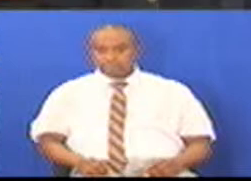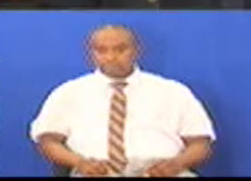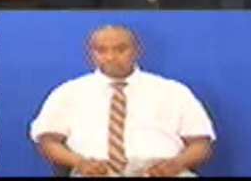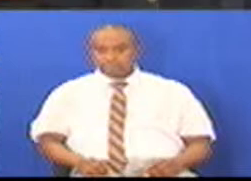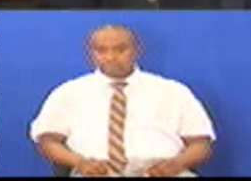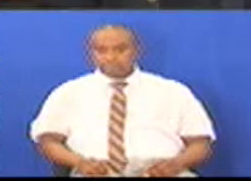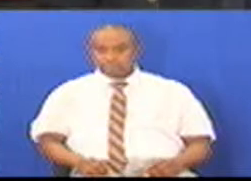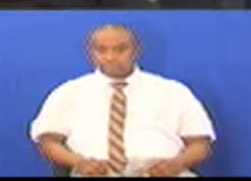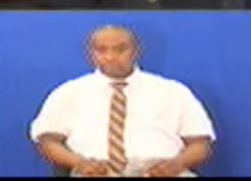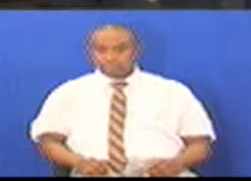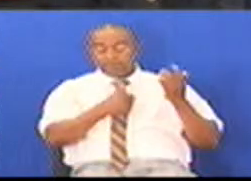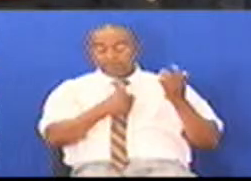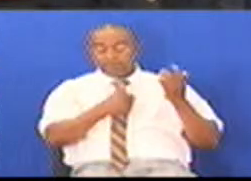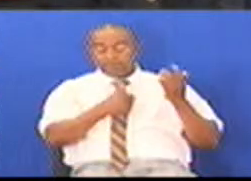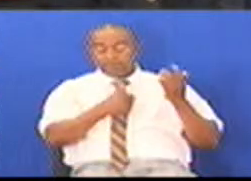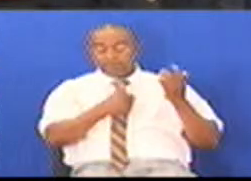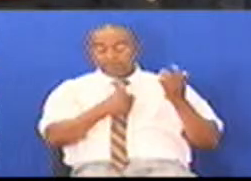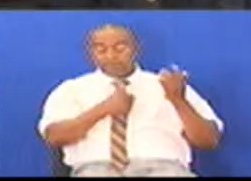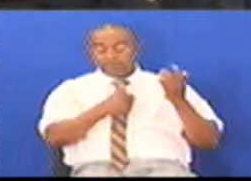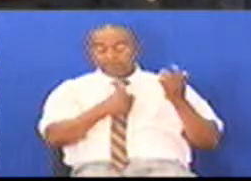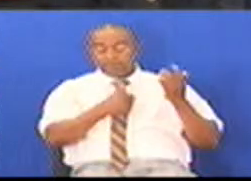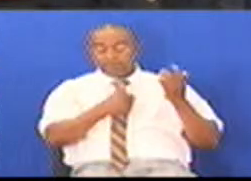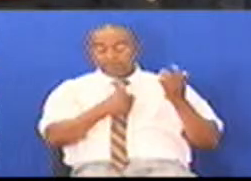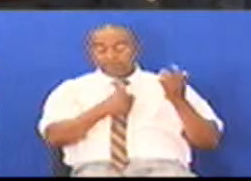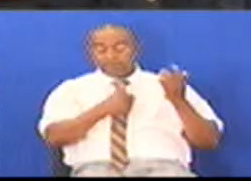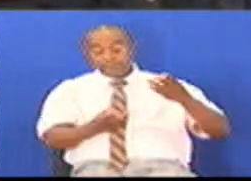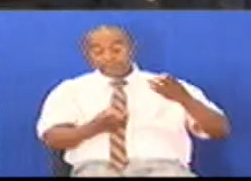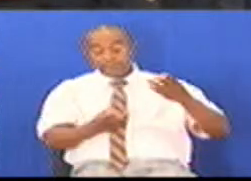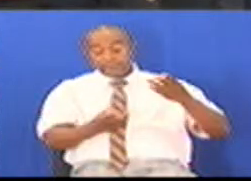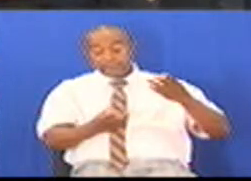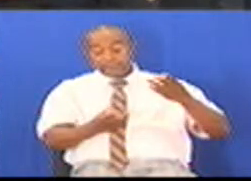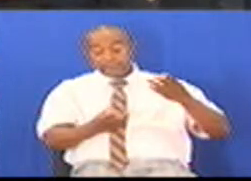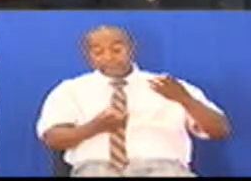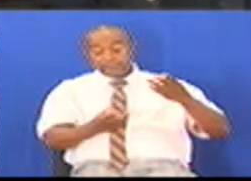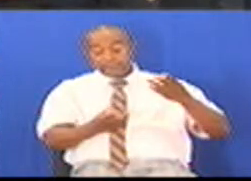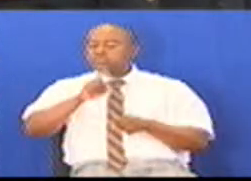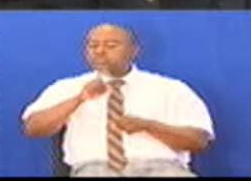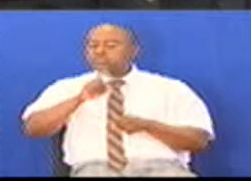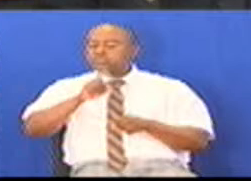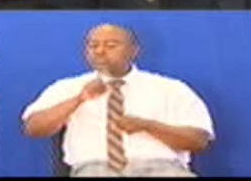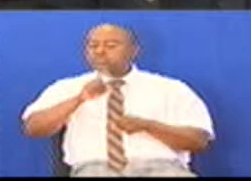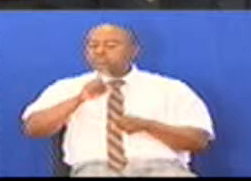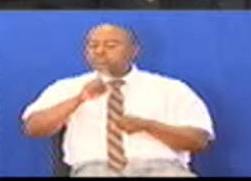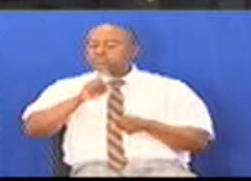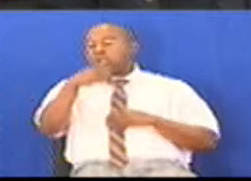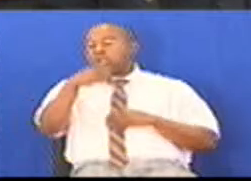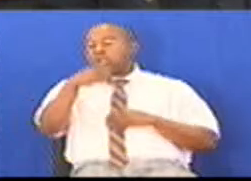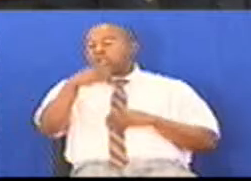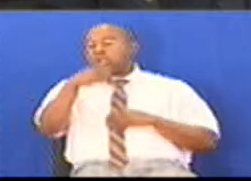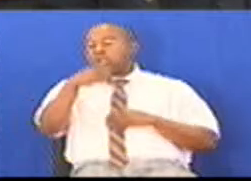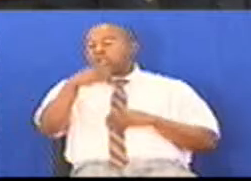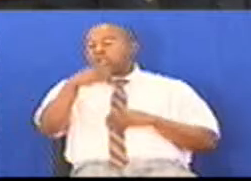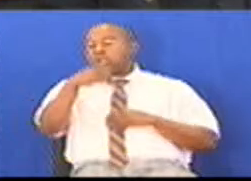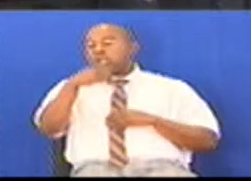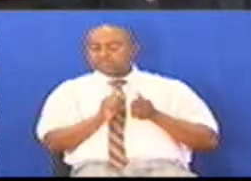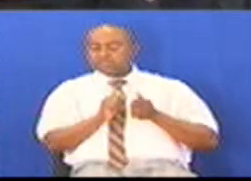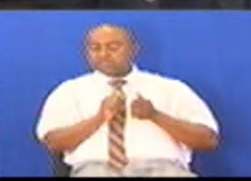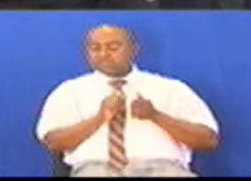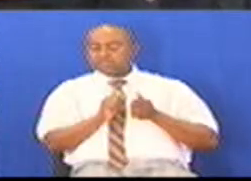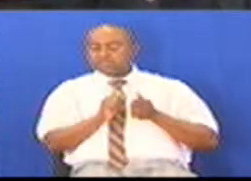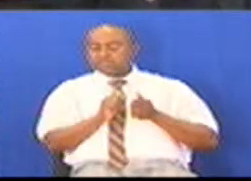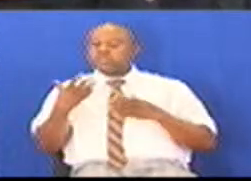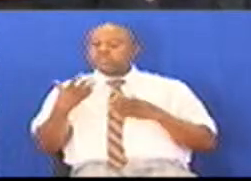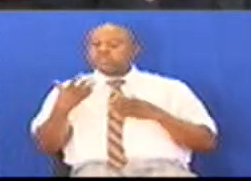Kamati inaamini endapo masuala hayo yatafanywa kazi, basi yataongeza ufanisi katika kuwatambua wajasiriamali wadogo pamoja na kupata